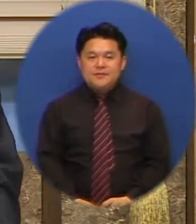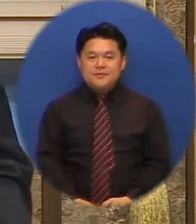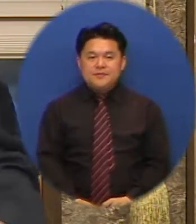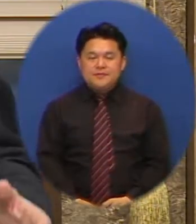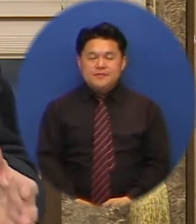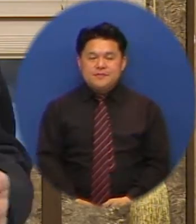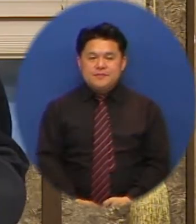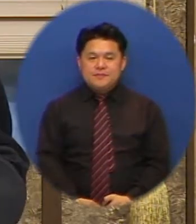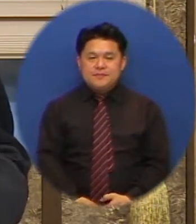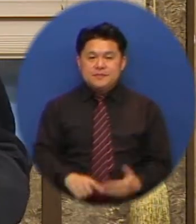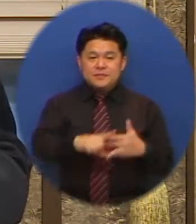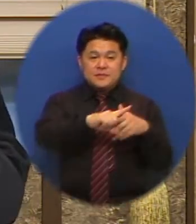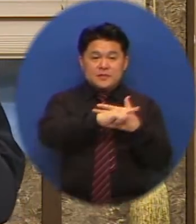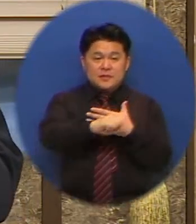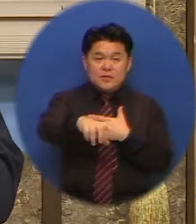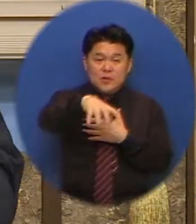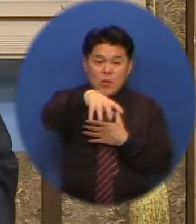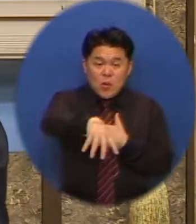우리가 이제